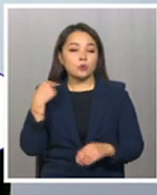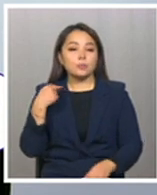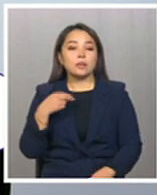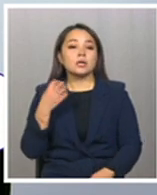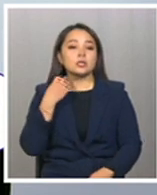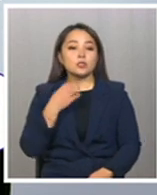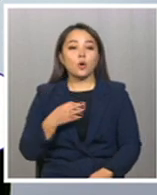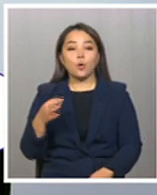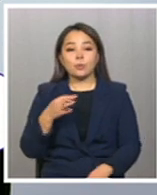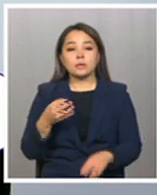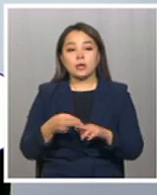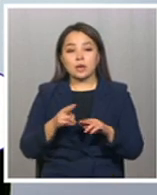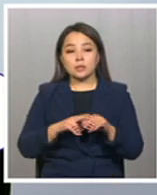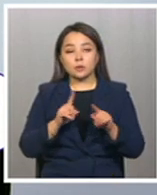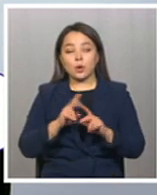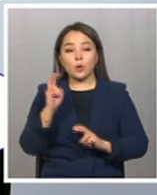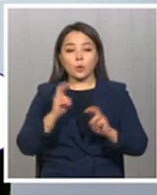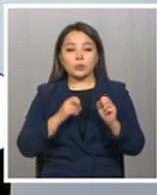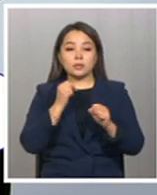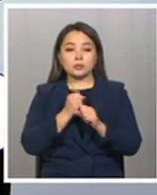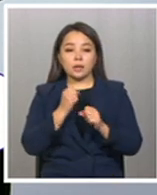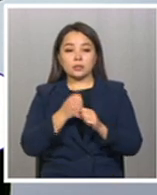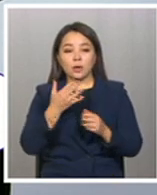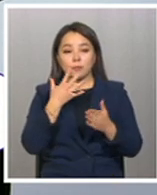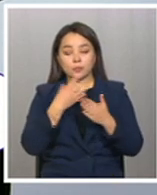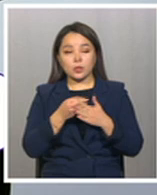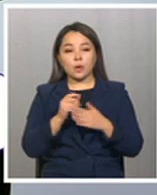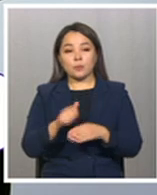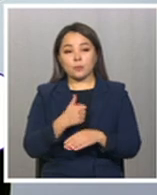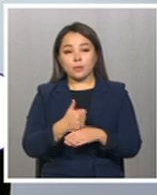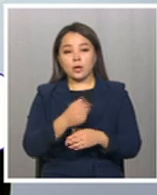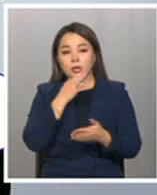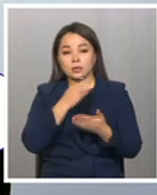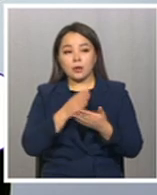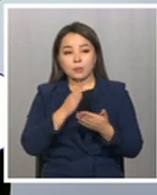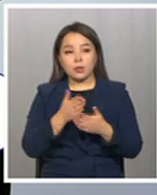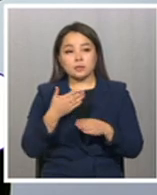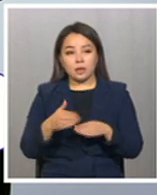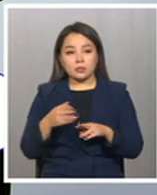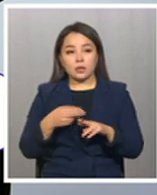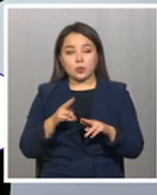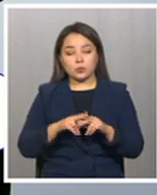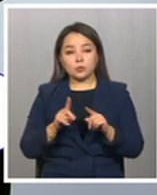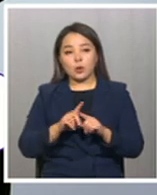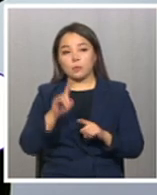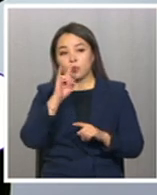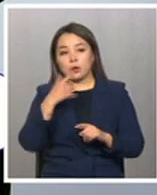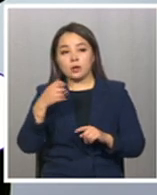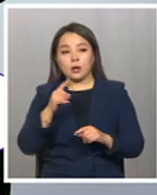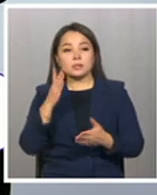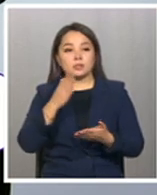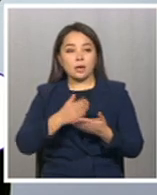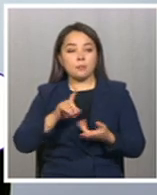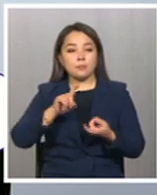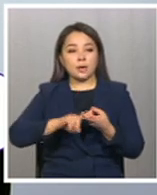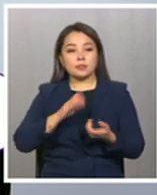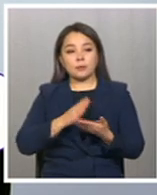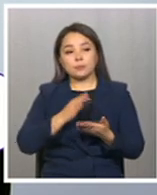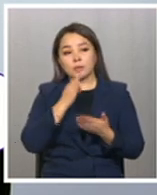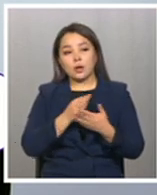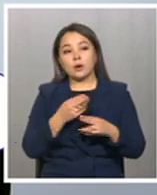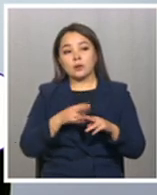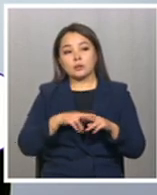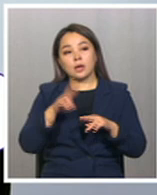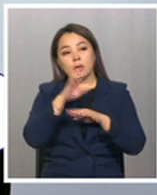облыстарында өндіруші өнеркәсіп үлесі басым. Бұл яғни мұнай газ өндірумен тікелей байланысты. Ал еліміздің